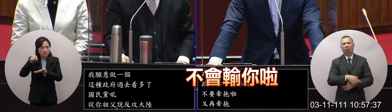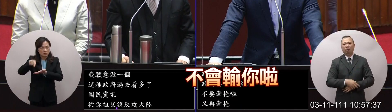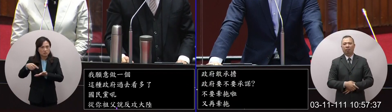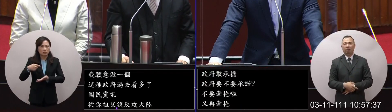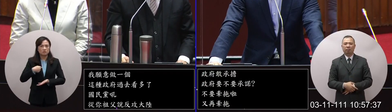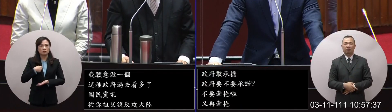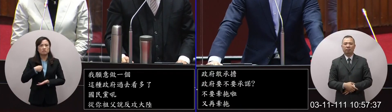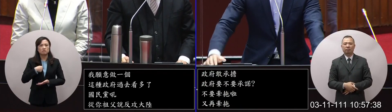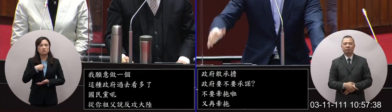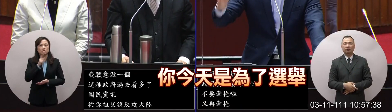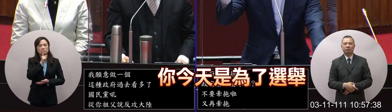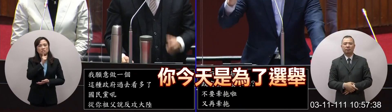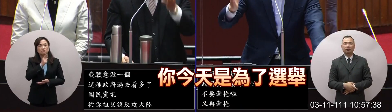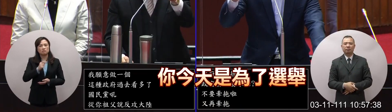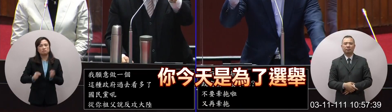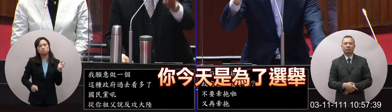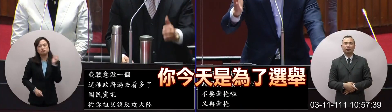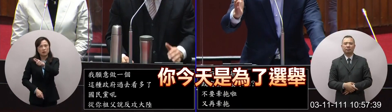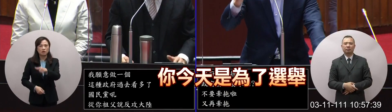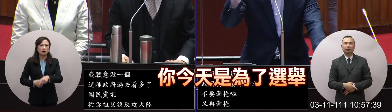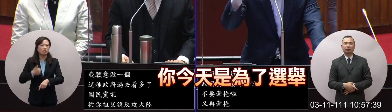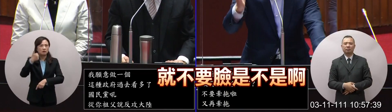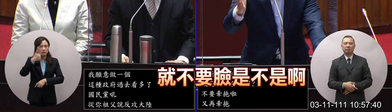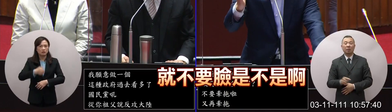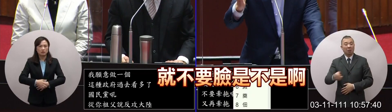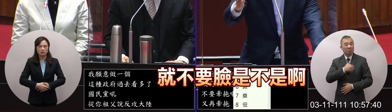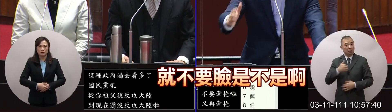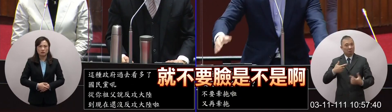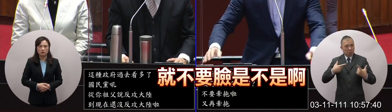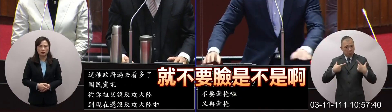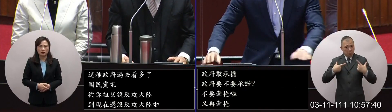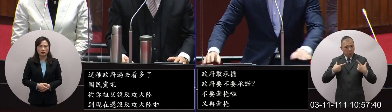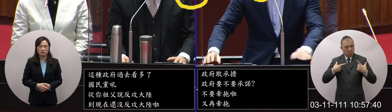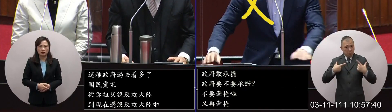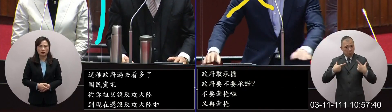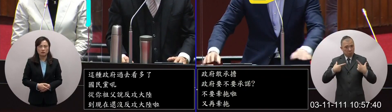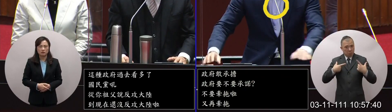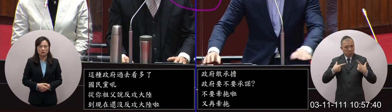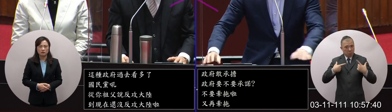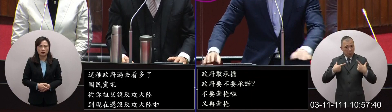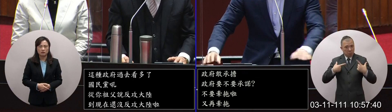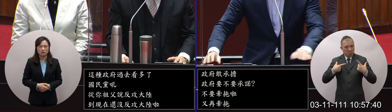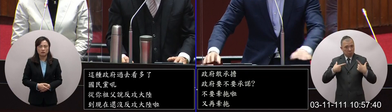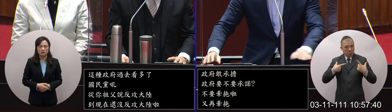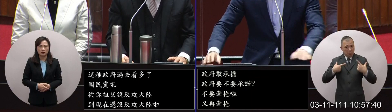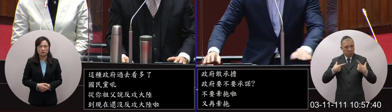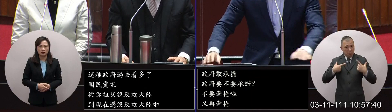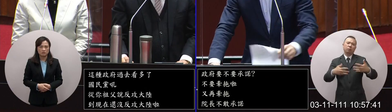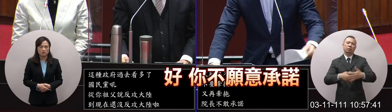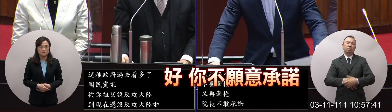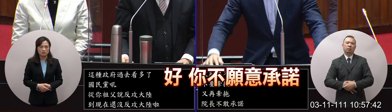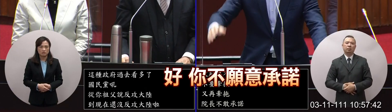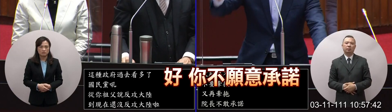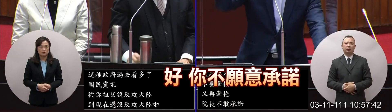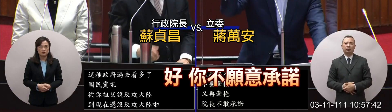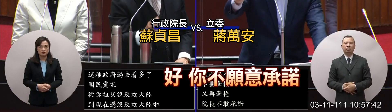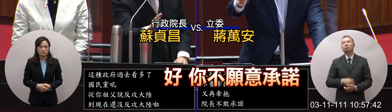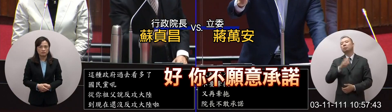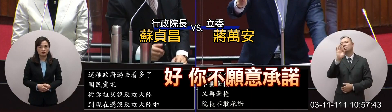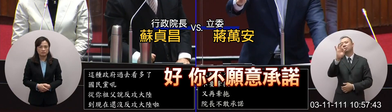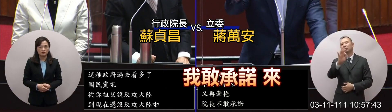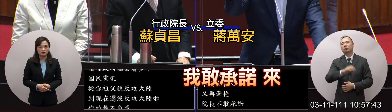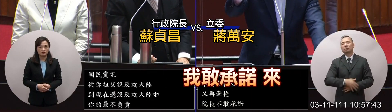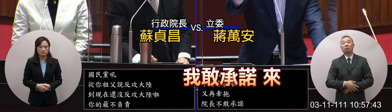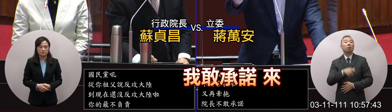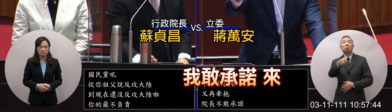你的、啊。你今天是为了选举，他这个 电的问题，电的问题。 Please no no。 好，你不愿意